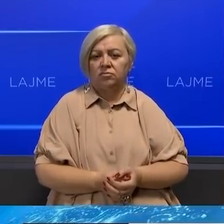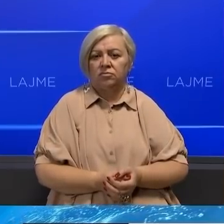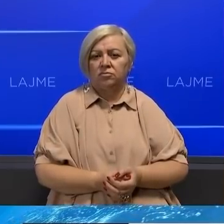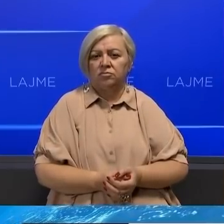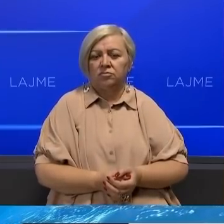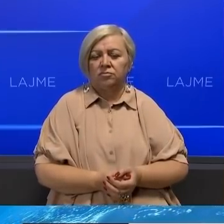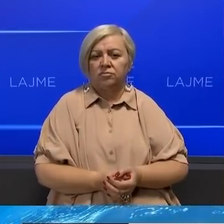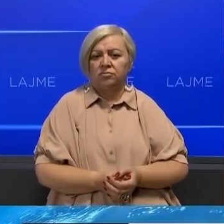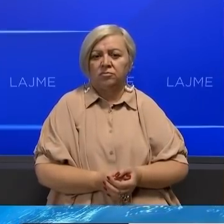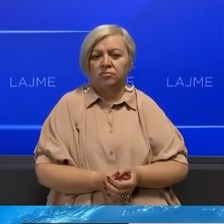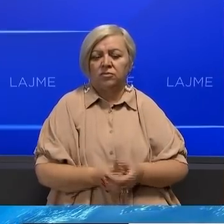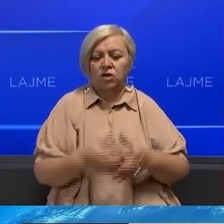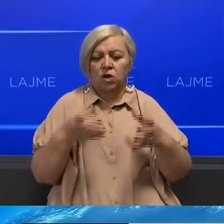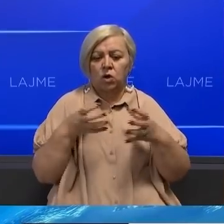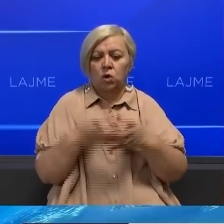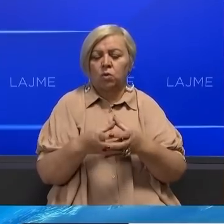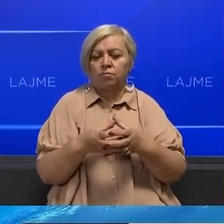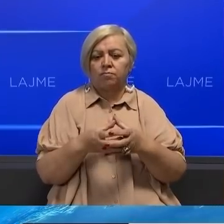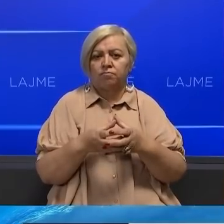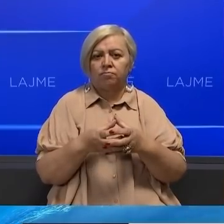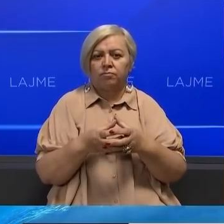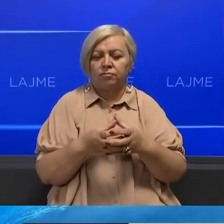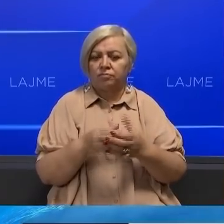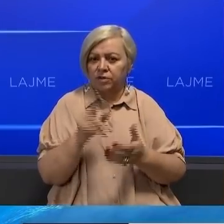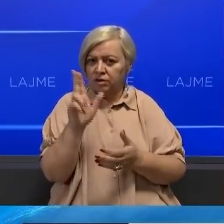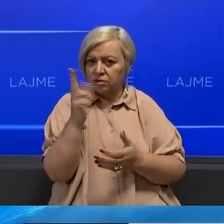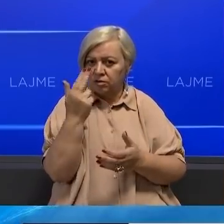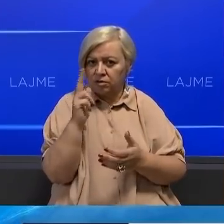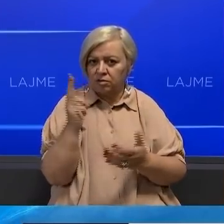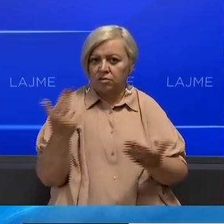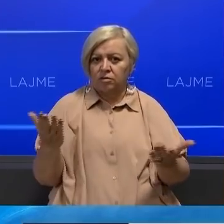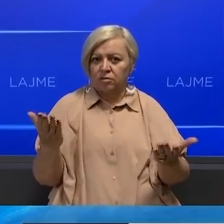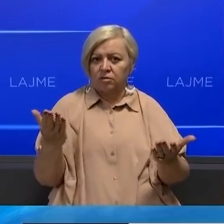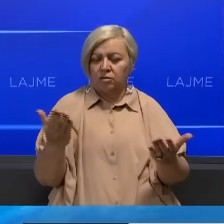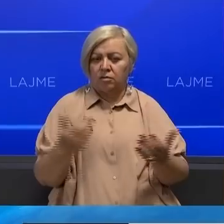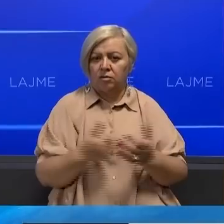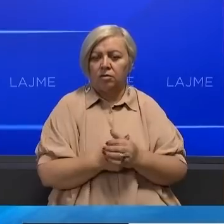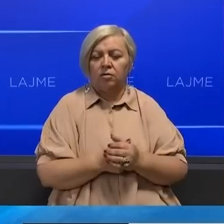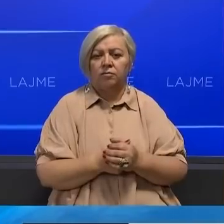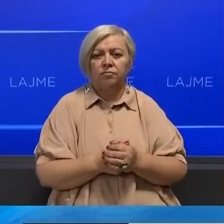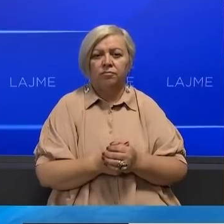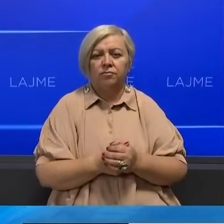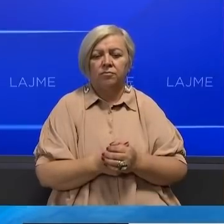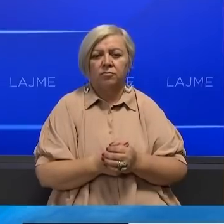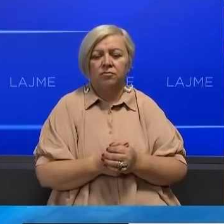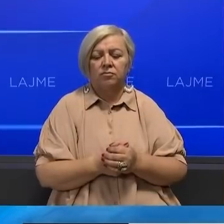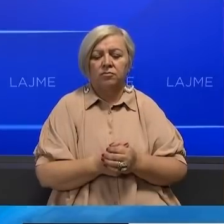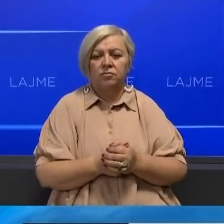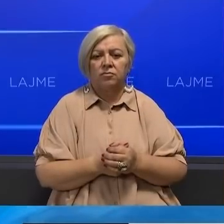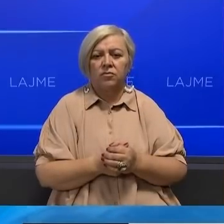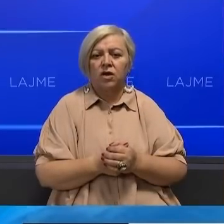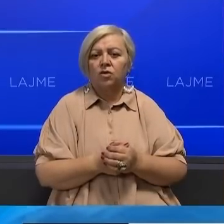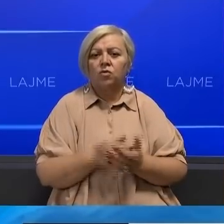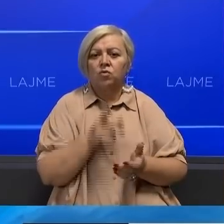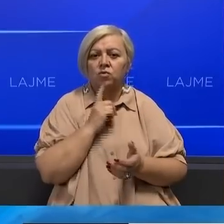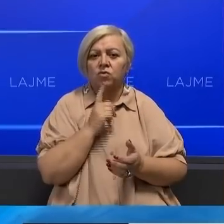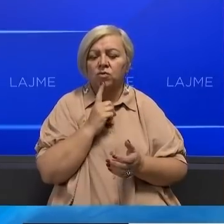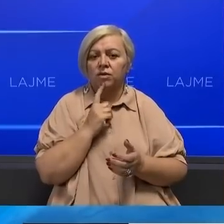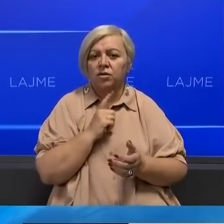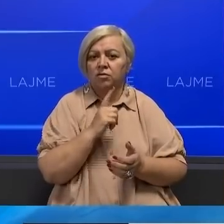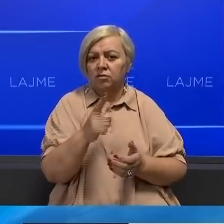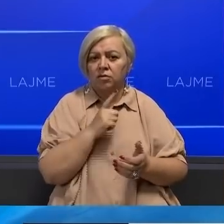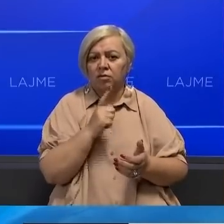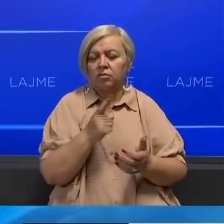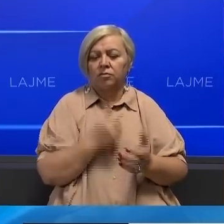Ti drejtojmë këtij grupit për ulëmtime, ti thirrim krejt këta oponentit edhe këto organizatat që merren me dialogun edhe që kanë